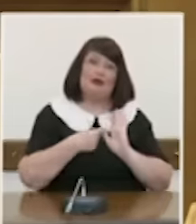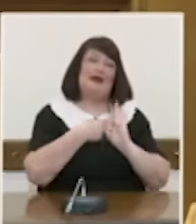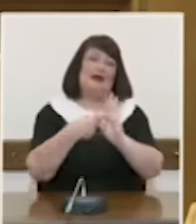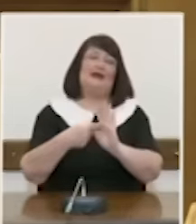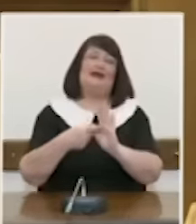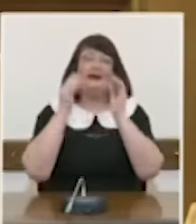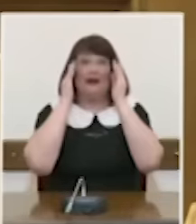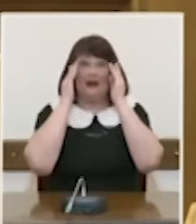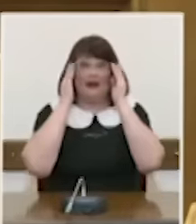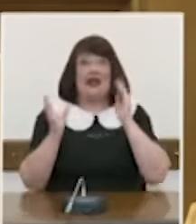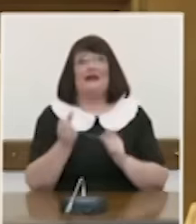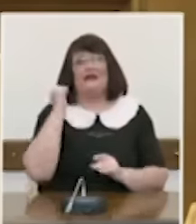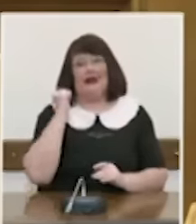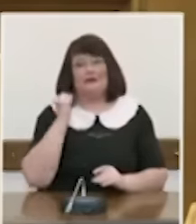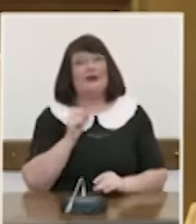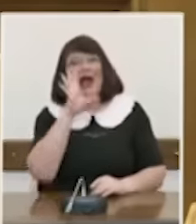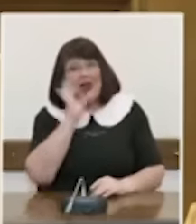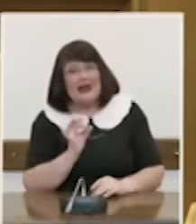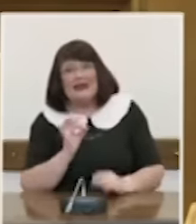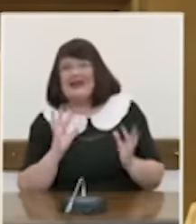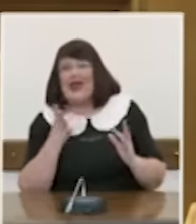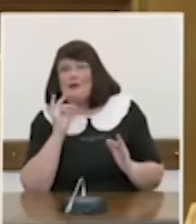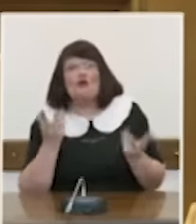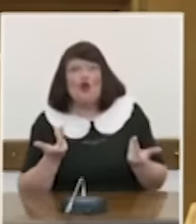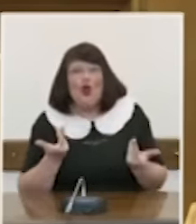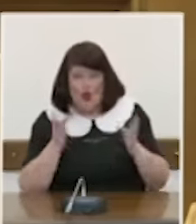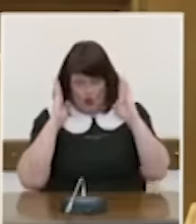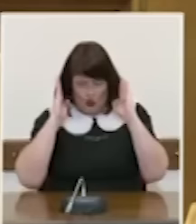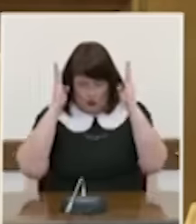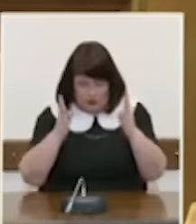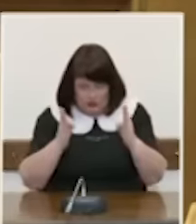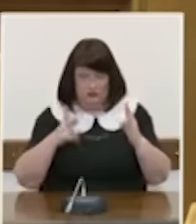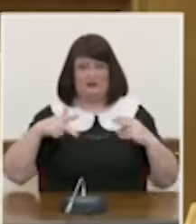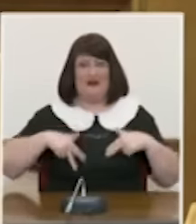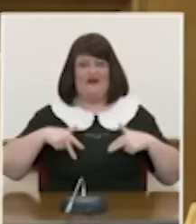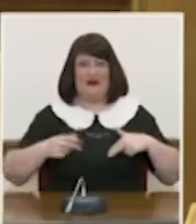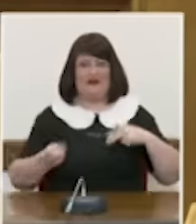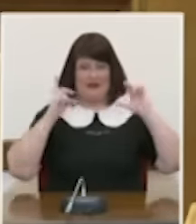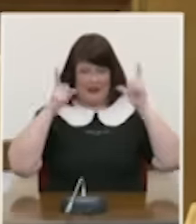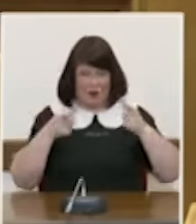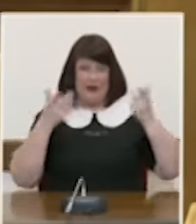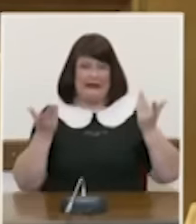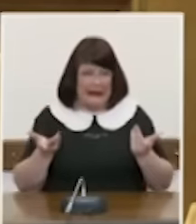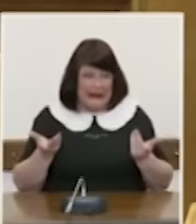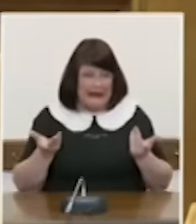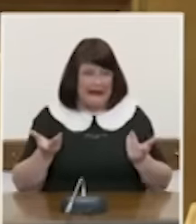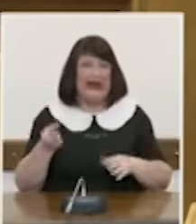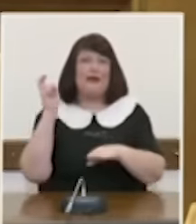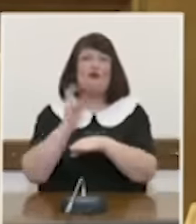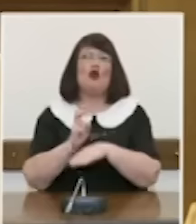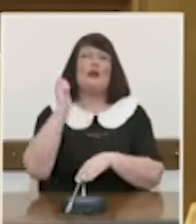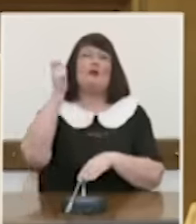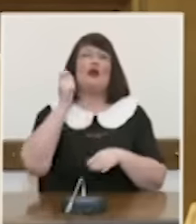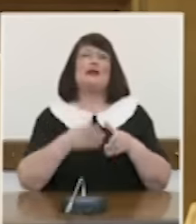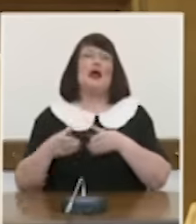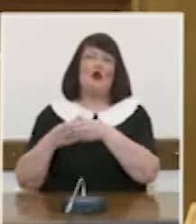όμως, γιατί επικεντρώνουν και η κυβέρνηση της Νέας Δημοκρατίας και τα άλλα κόμματα της